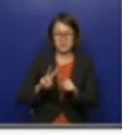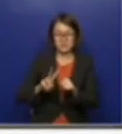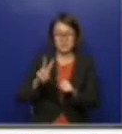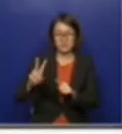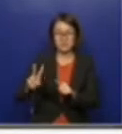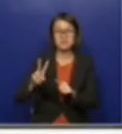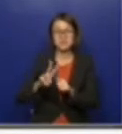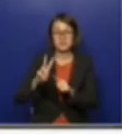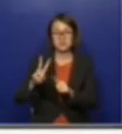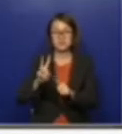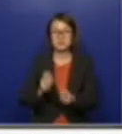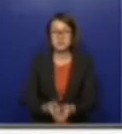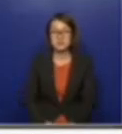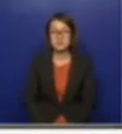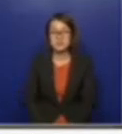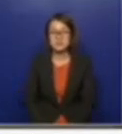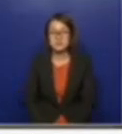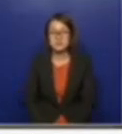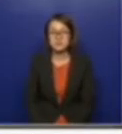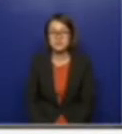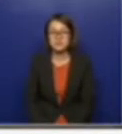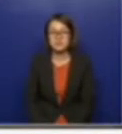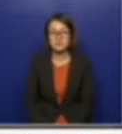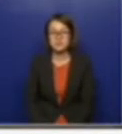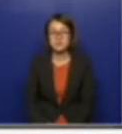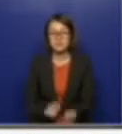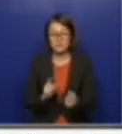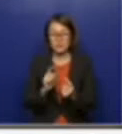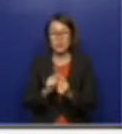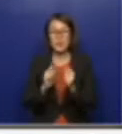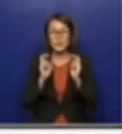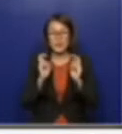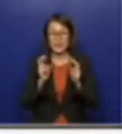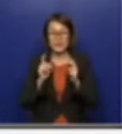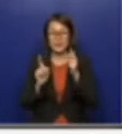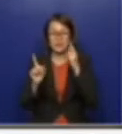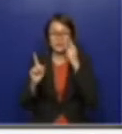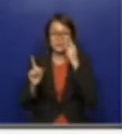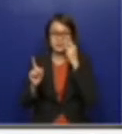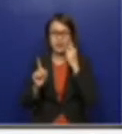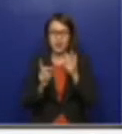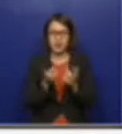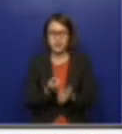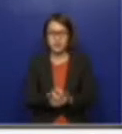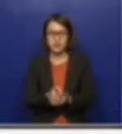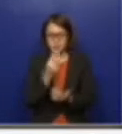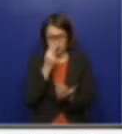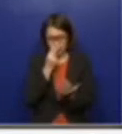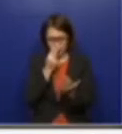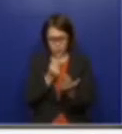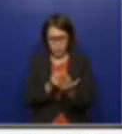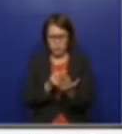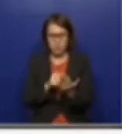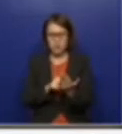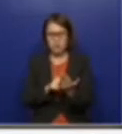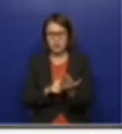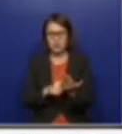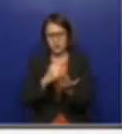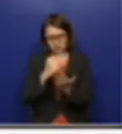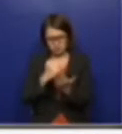ครับประเด็นที่ขออนุญาตท่านประธานครับดูในรายละ